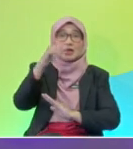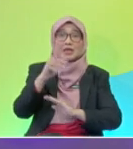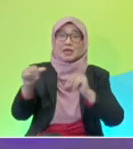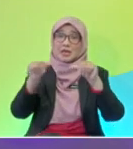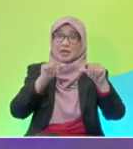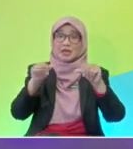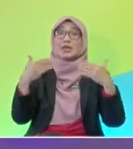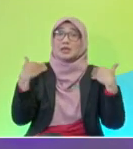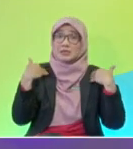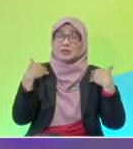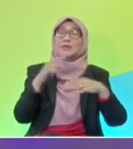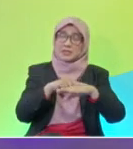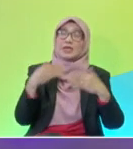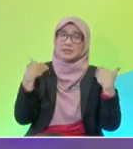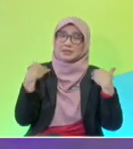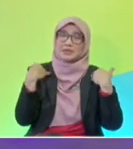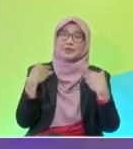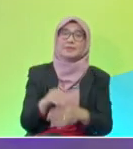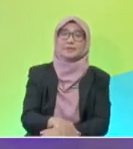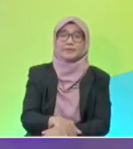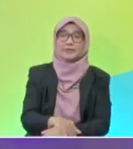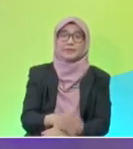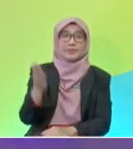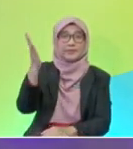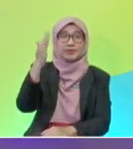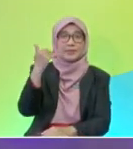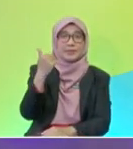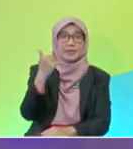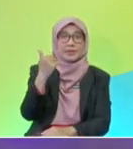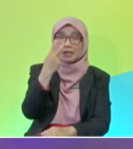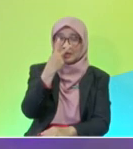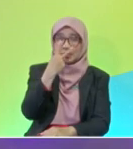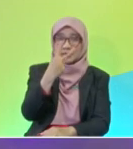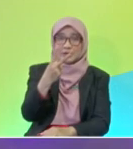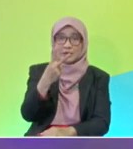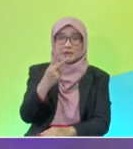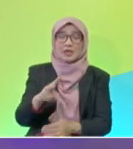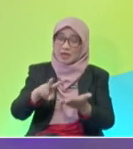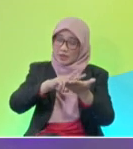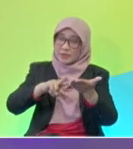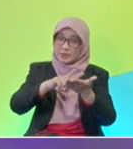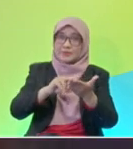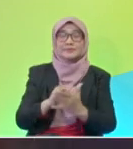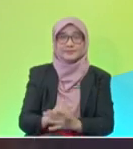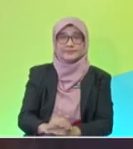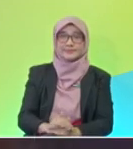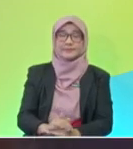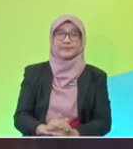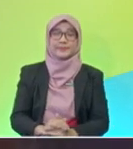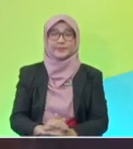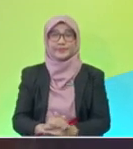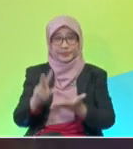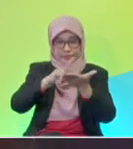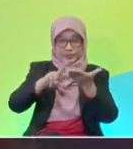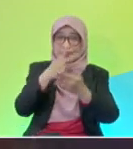masa lagi ada Mas lagiah Jadi mari kita lihat tayangan video yang seterusnyale balah